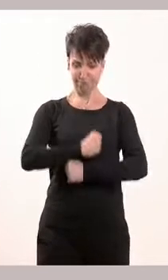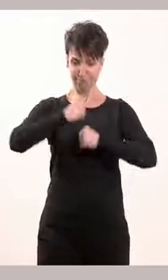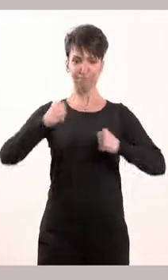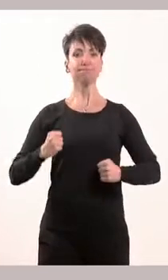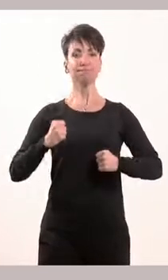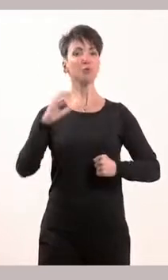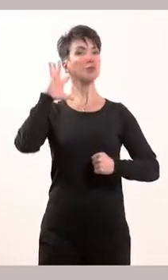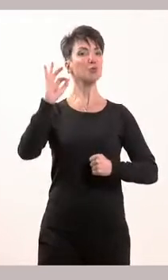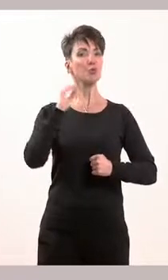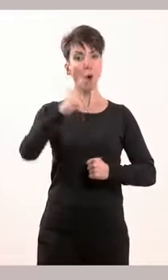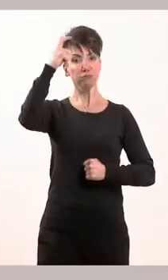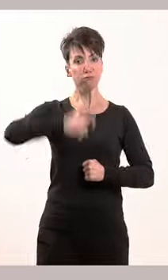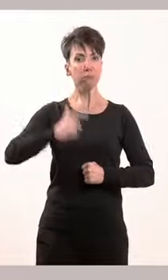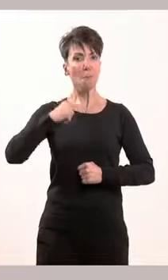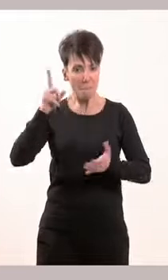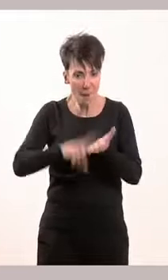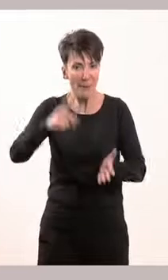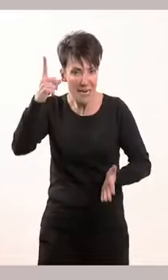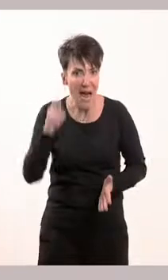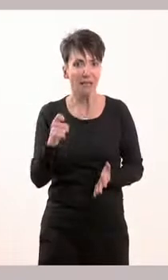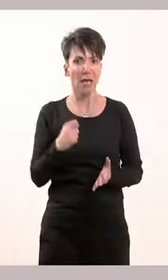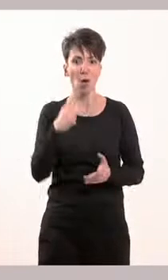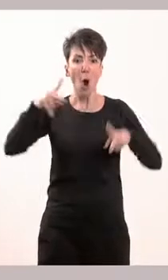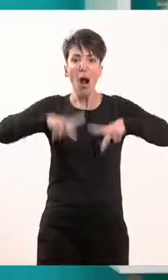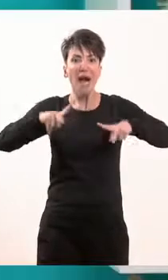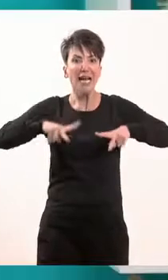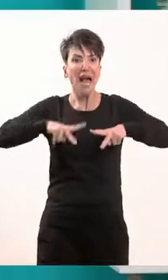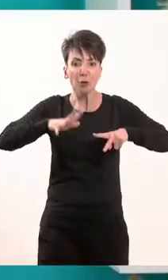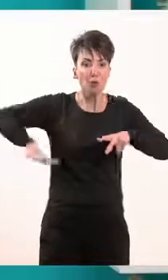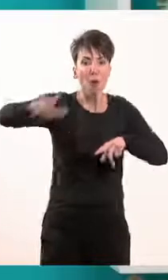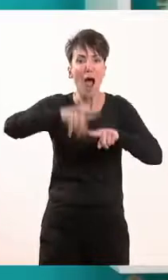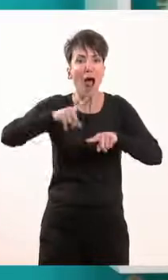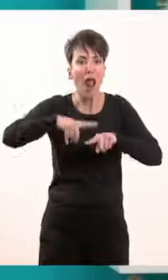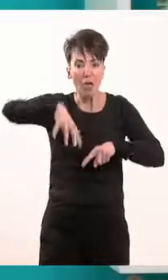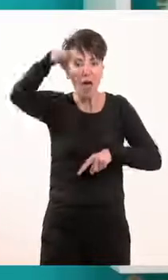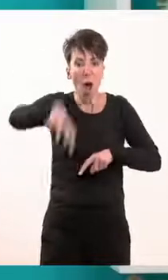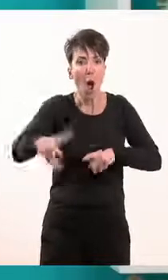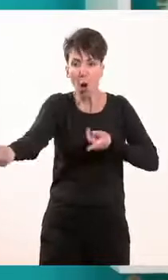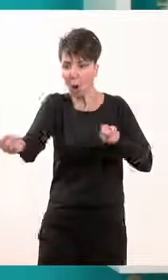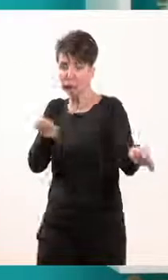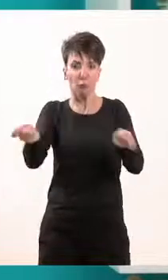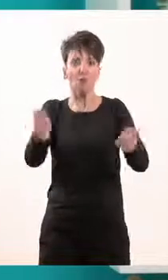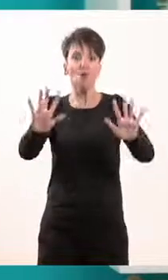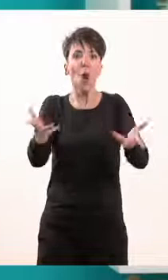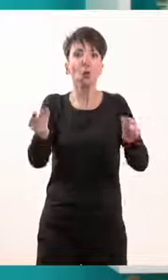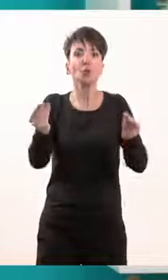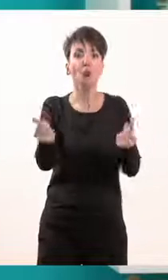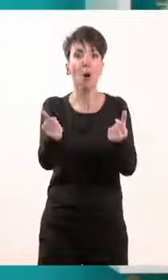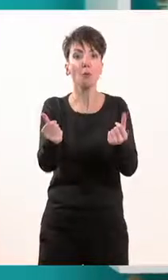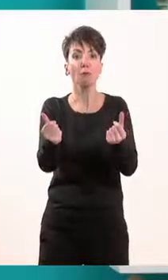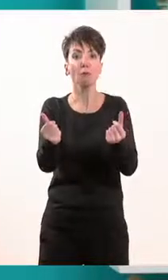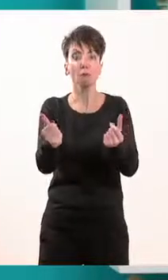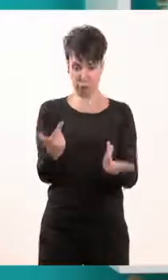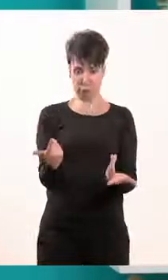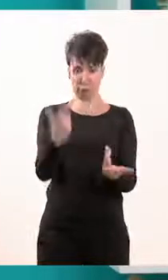μία διαδικασία του να γνωρίζουμε πώς διοικείται το κράτος, η χώρα μας, του να γνωρίζουμε τα